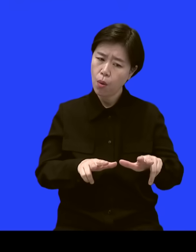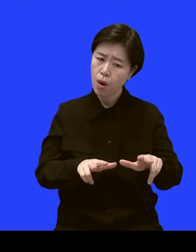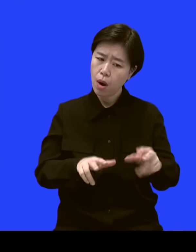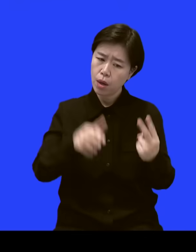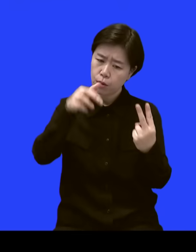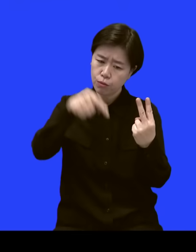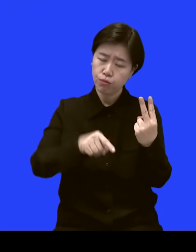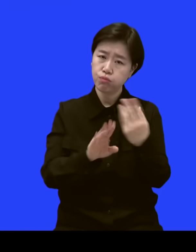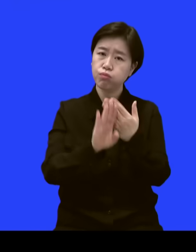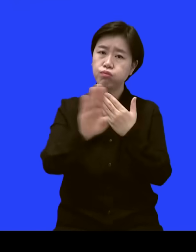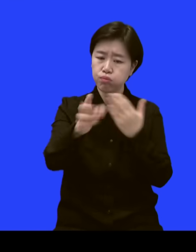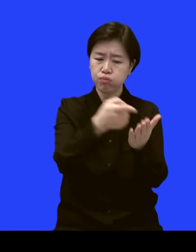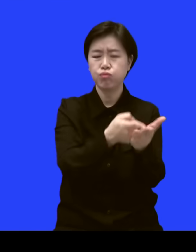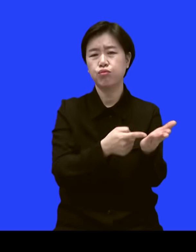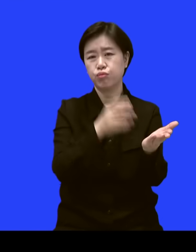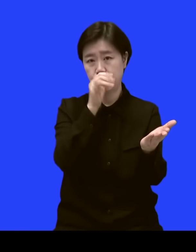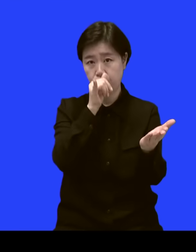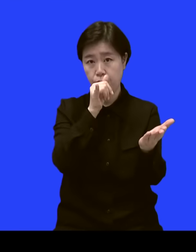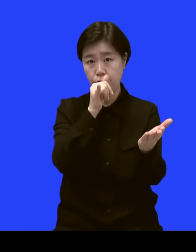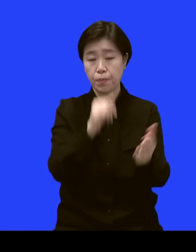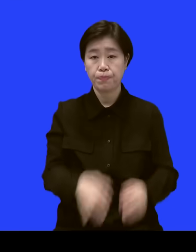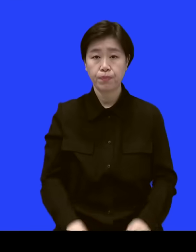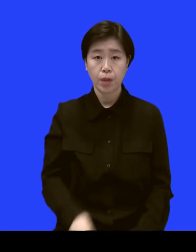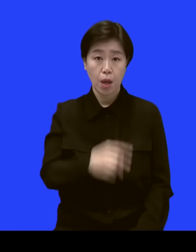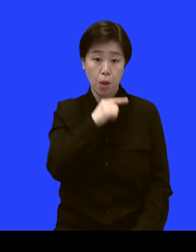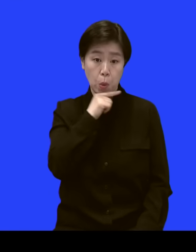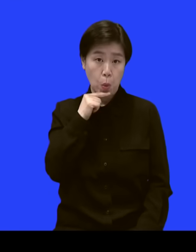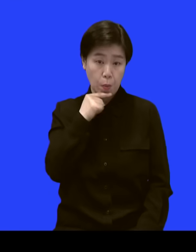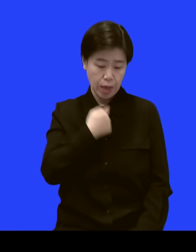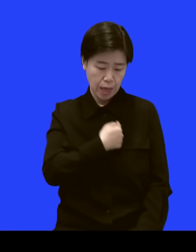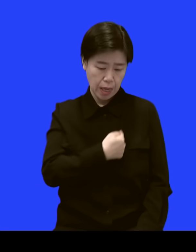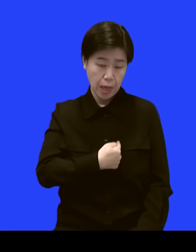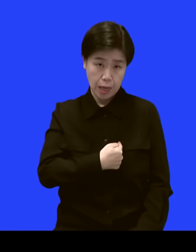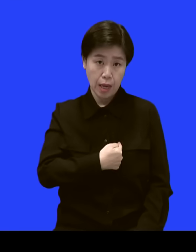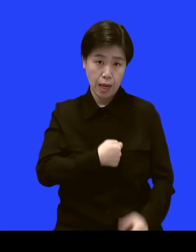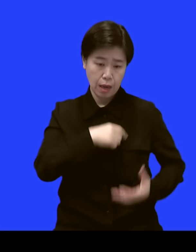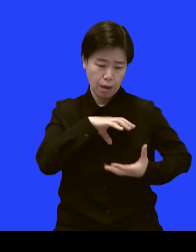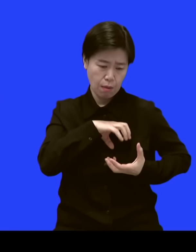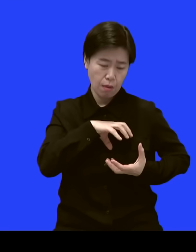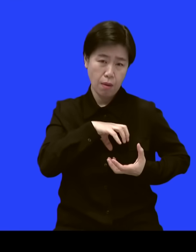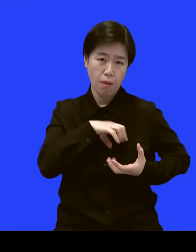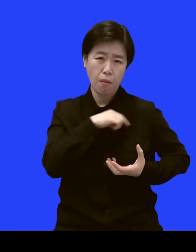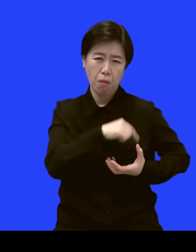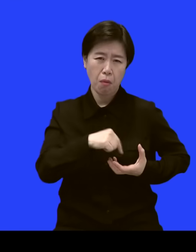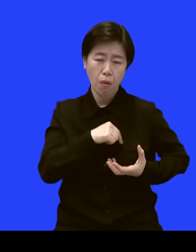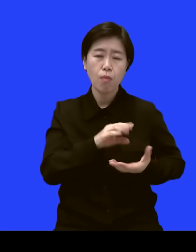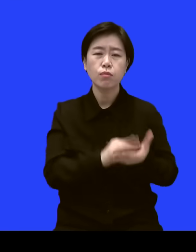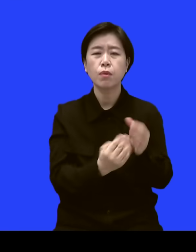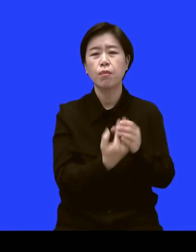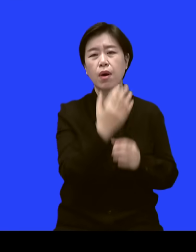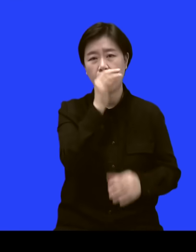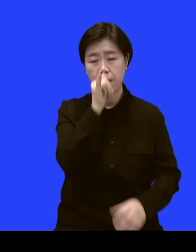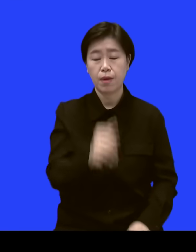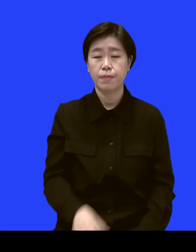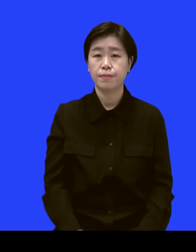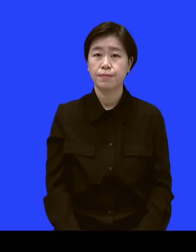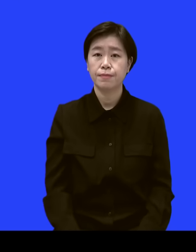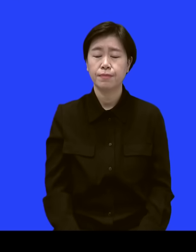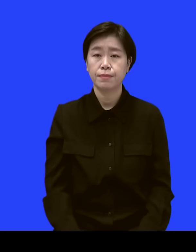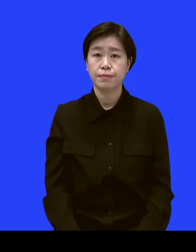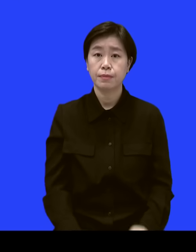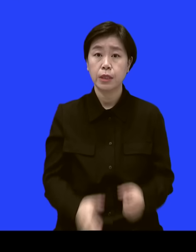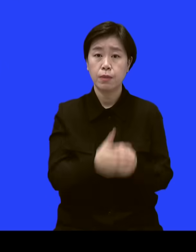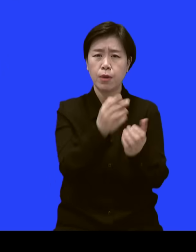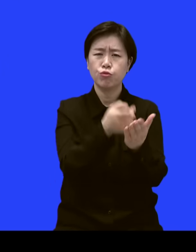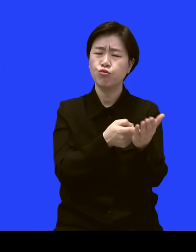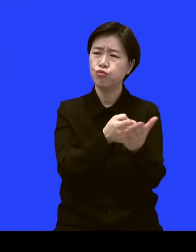그때 이제 총동맥 간이라는 선천성 심장병 희귀 난치 질환을 가지고 태어났거든요. 수술